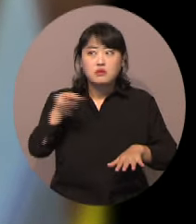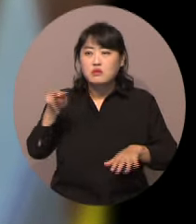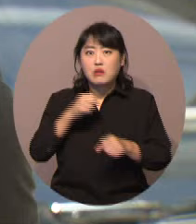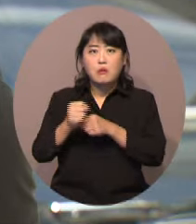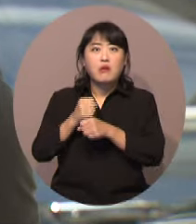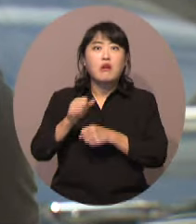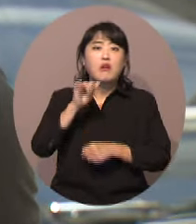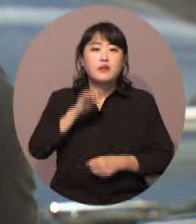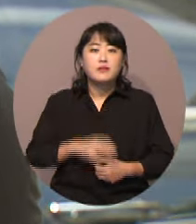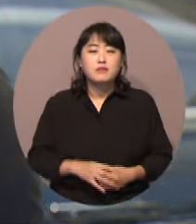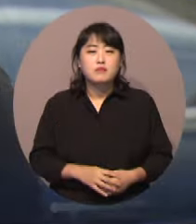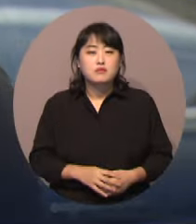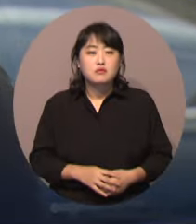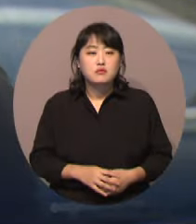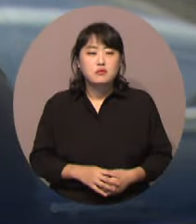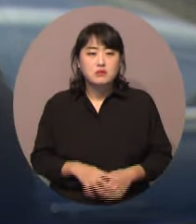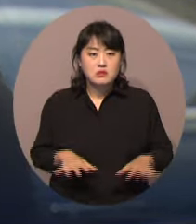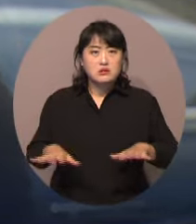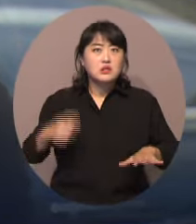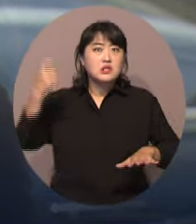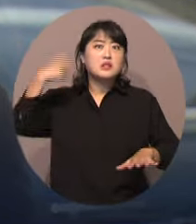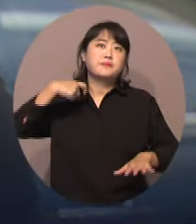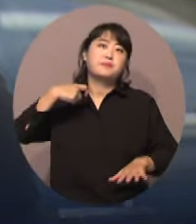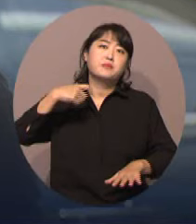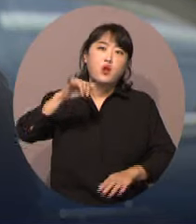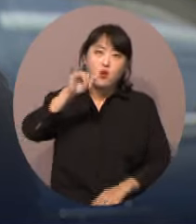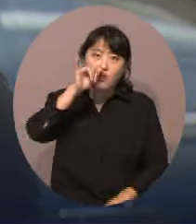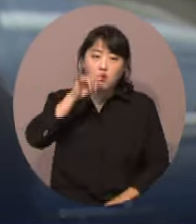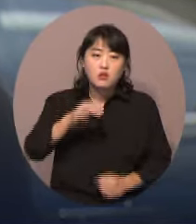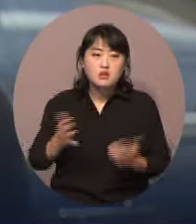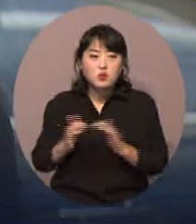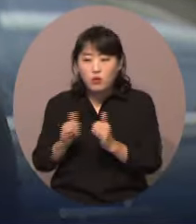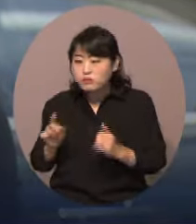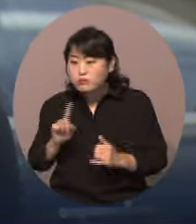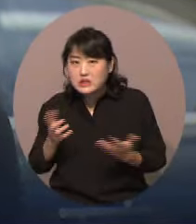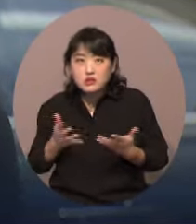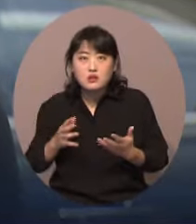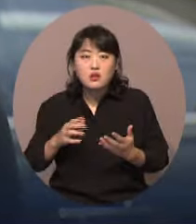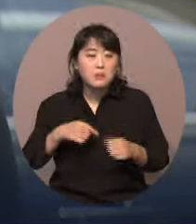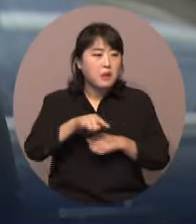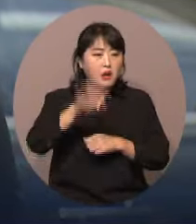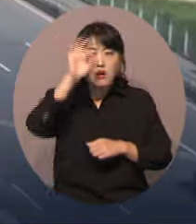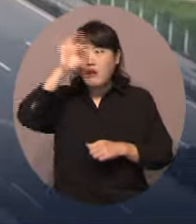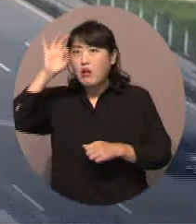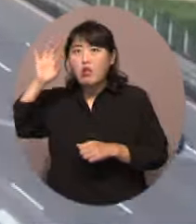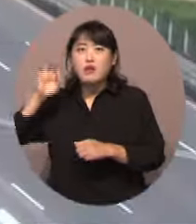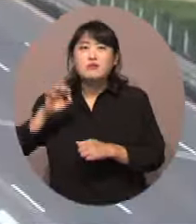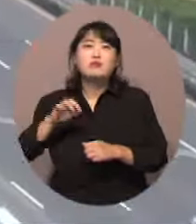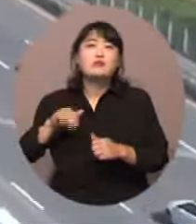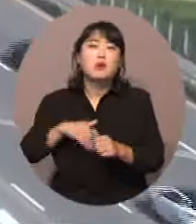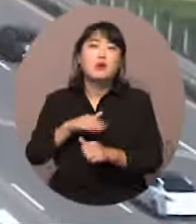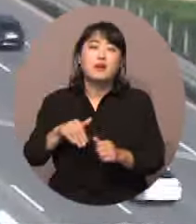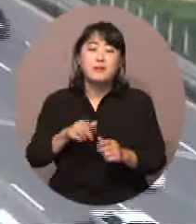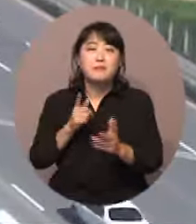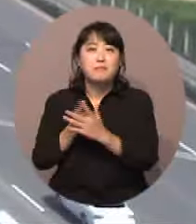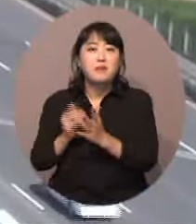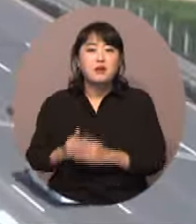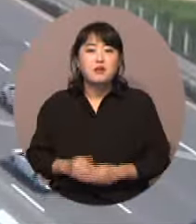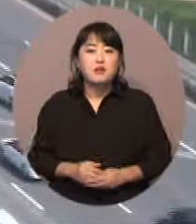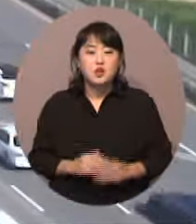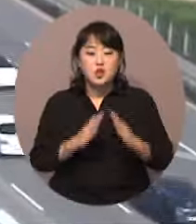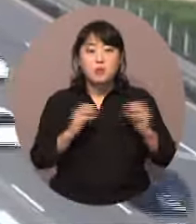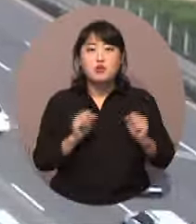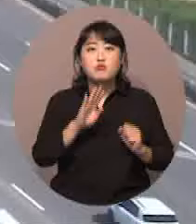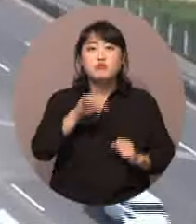두리번거립니다. 이상하게 움직이는 게 느껴지더라고요. 직원들도 이제 뭔 일인가 이제 바퀴를 막 쳐다보고 있더라고요. 전북 부안에서